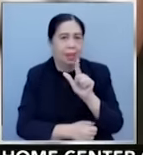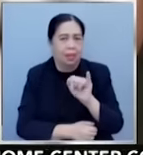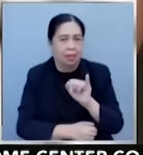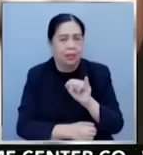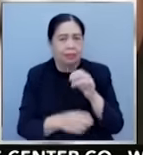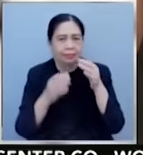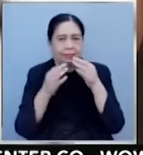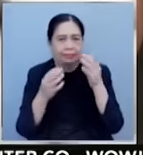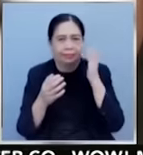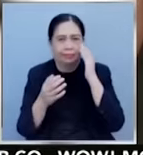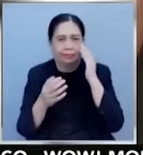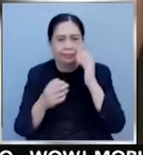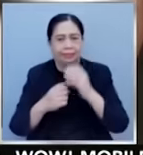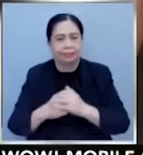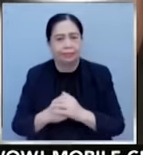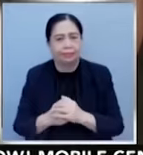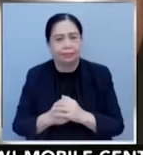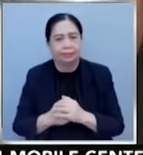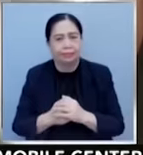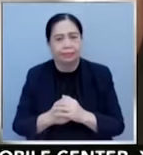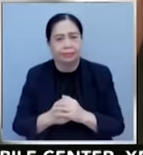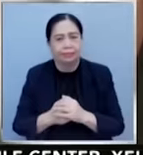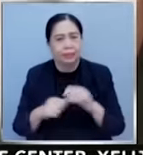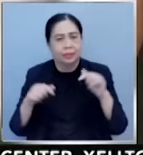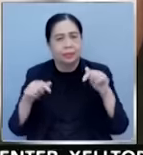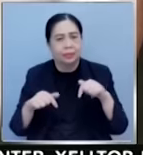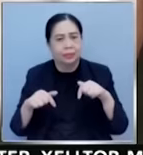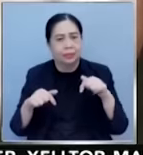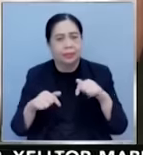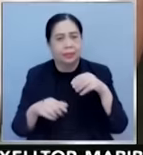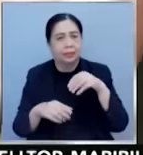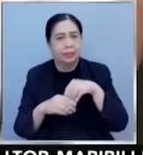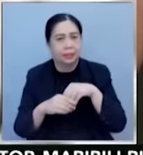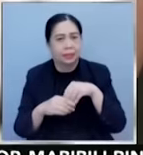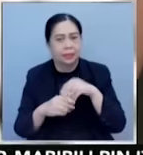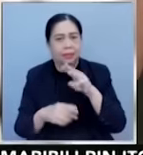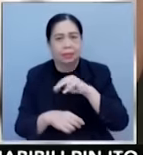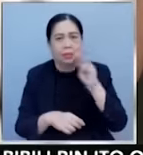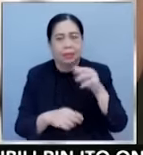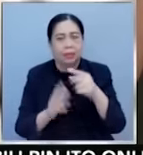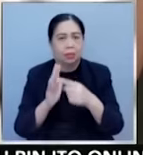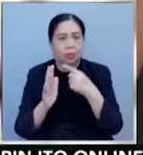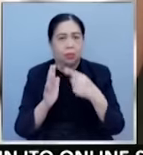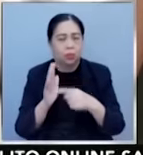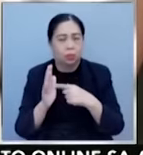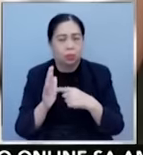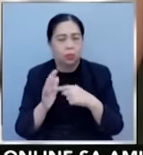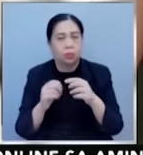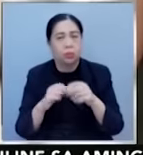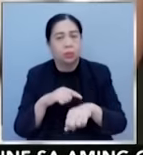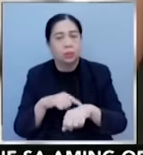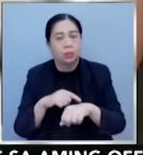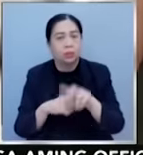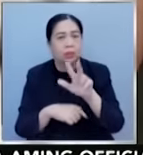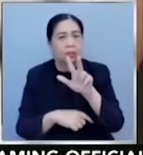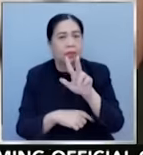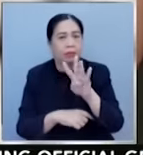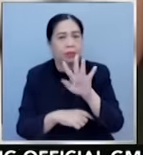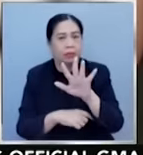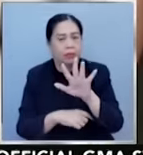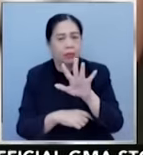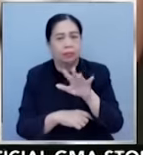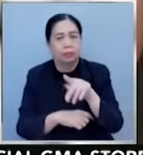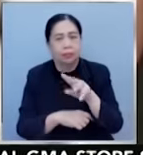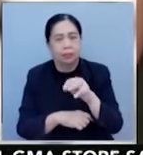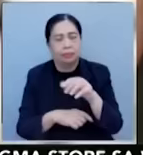nyo sa pangalang Mali, dito po sa loob ng Manila Zoo sa ganap ng 3:45 ng hapon ngayon